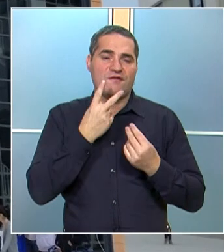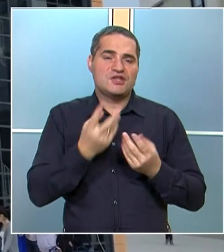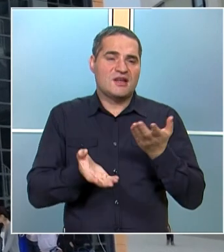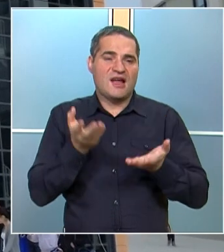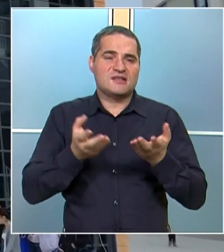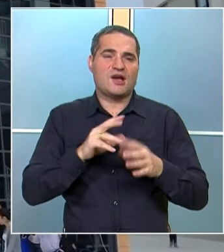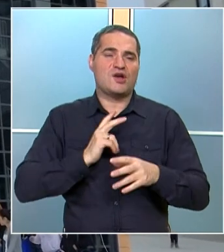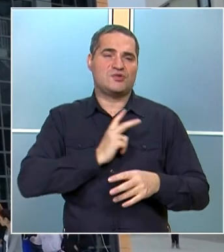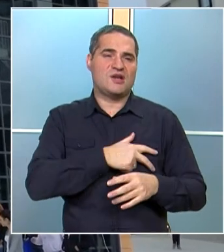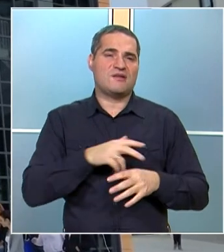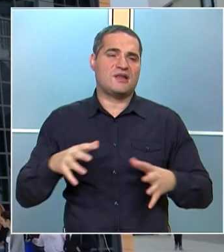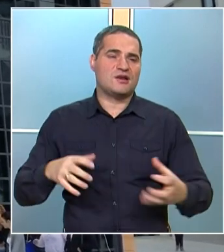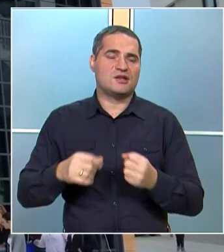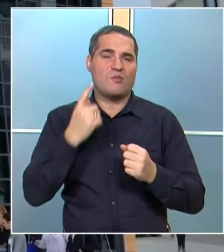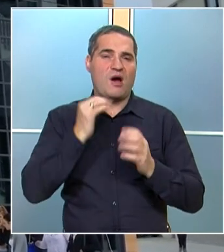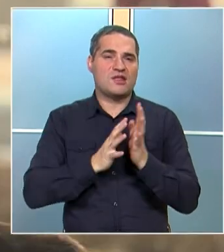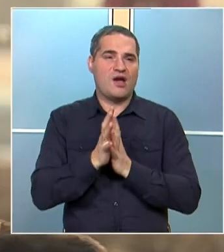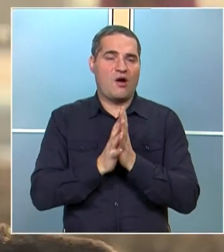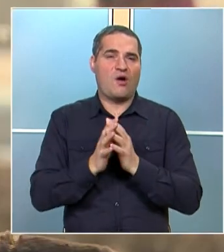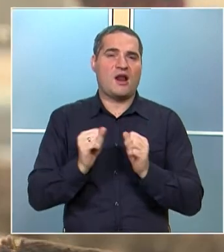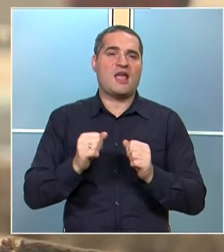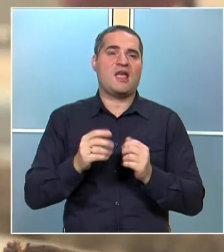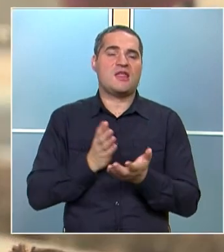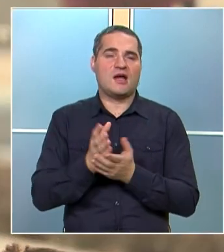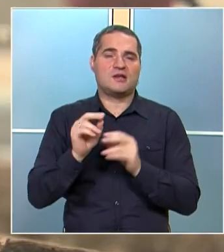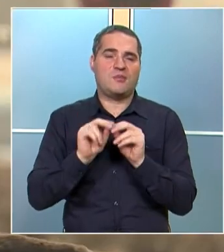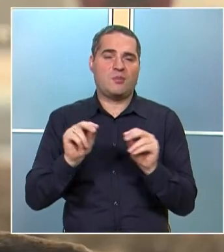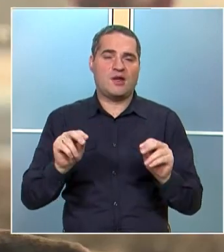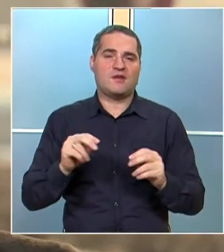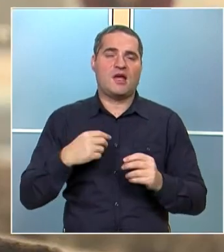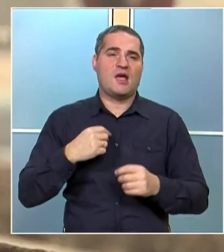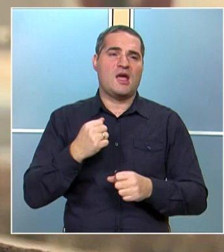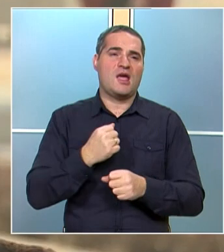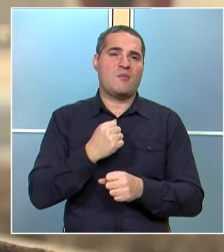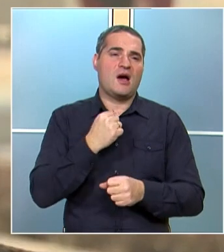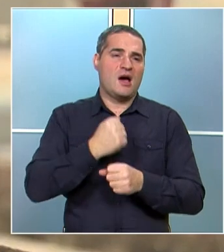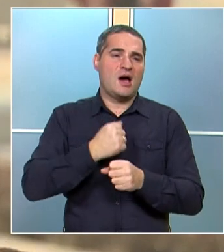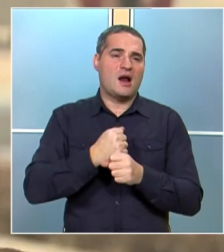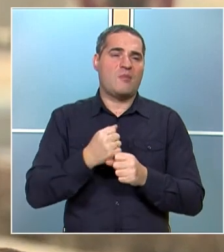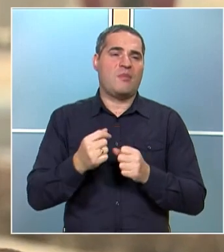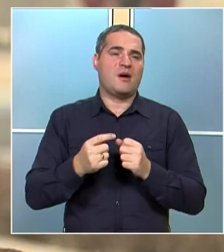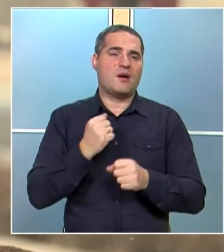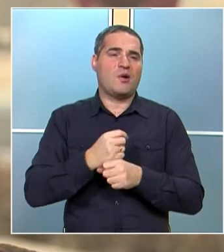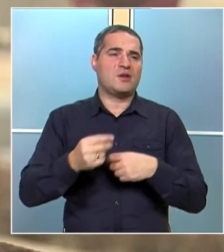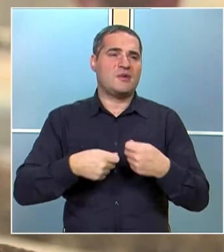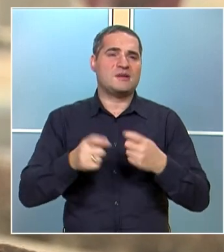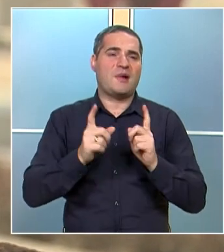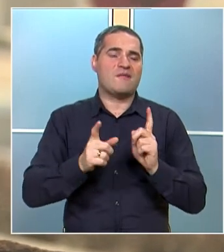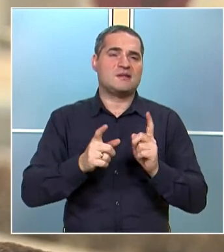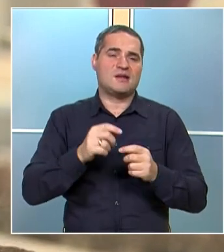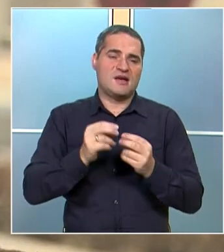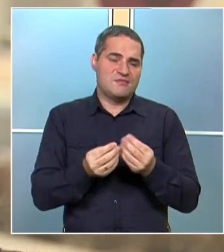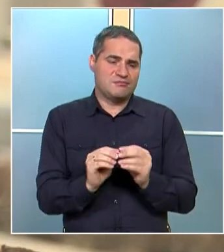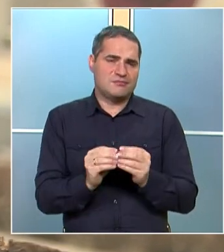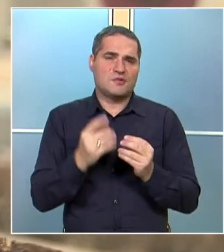с социалната ангажираност на младите хора там. Има workshop. Правят се работи от студенти, които после